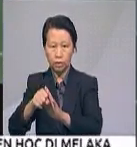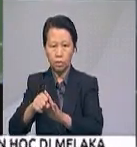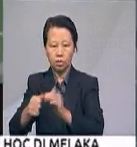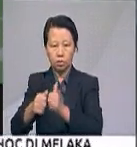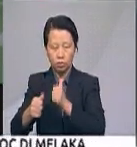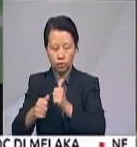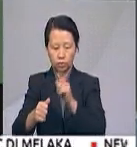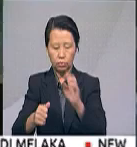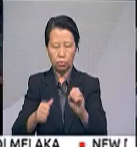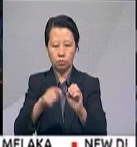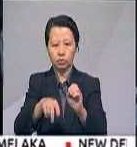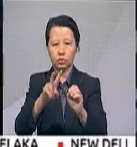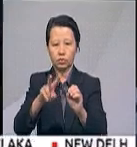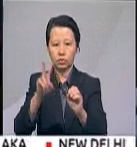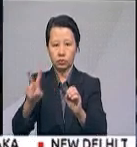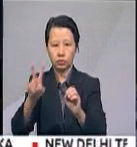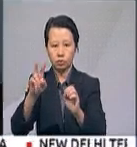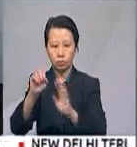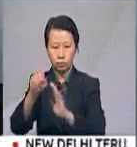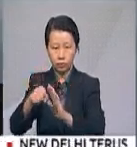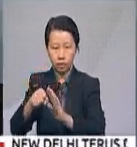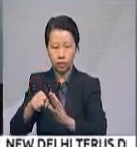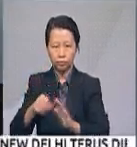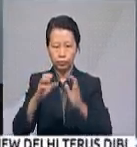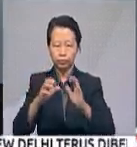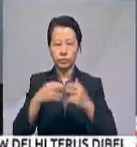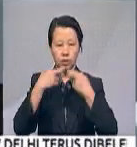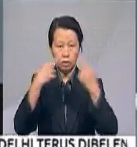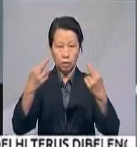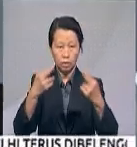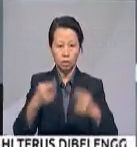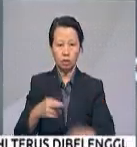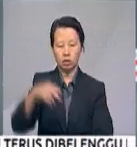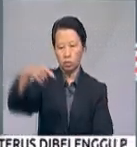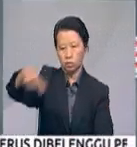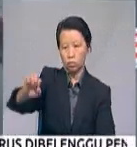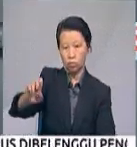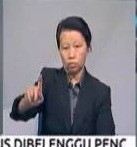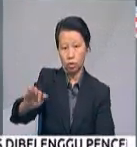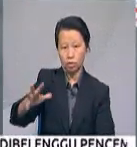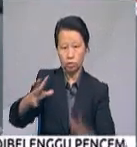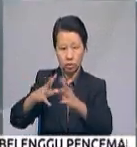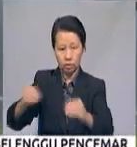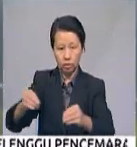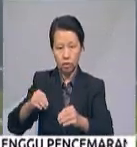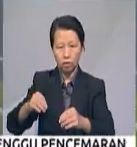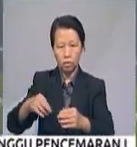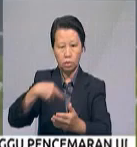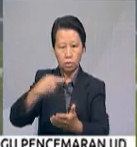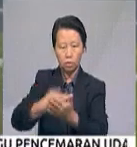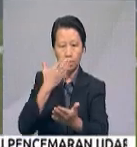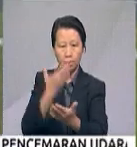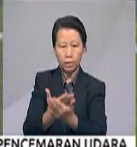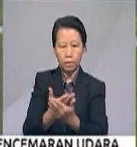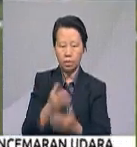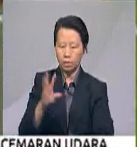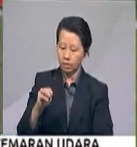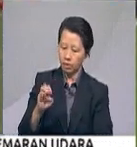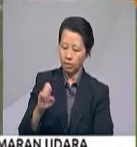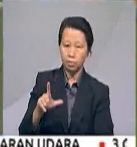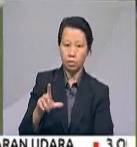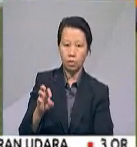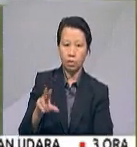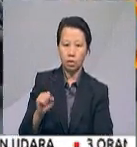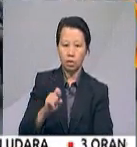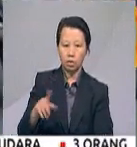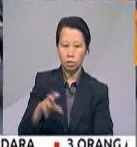ketinggalan 0.422 saat. Secara rasmi, catatan Quartararo turut memadamkan rekod terbaik sepusingan milik Jorge Lorenzo